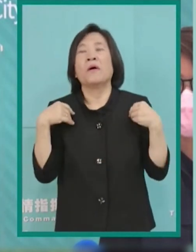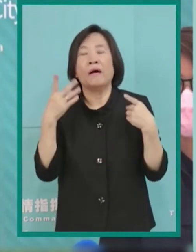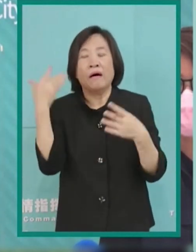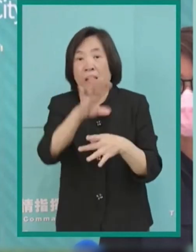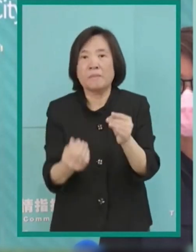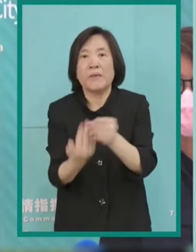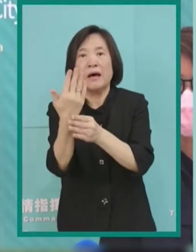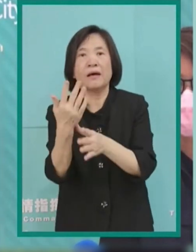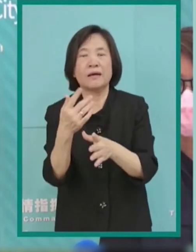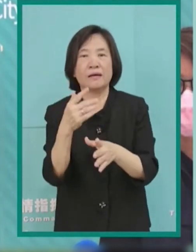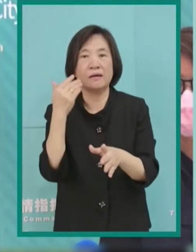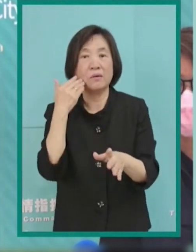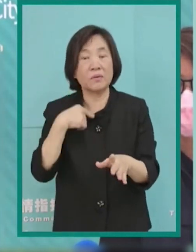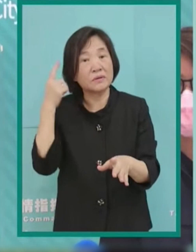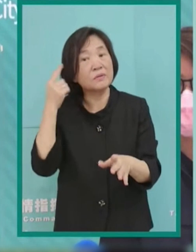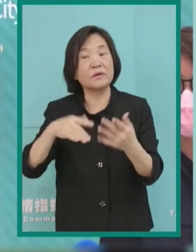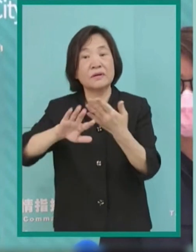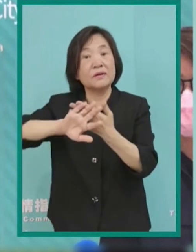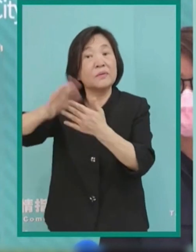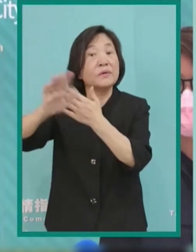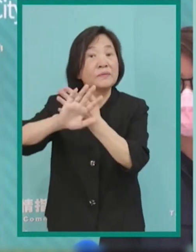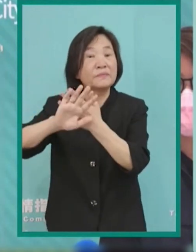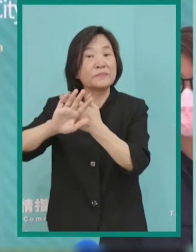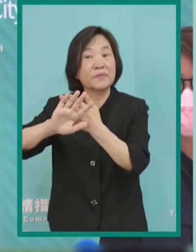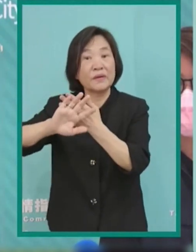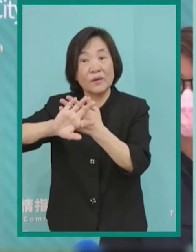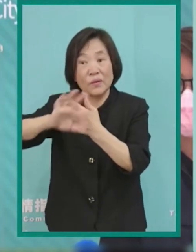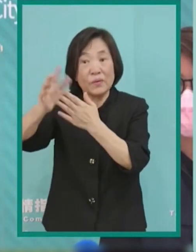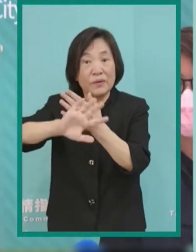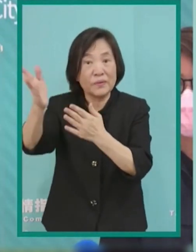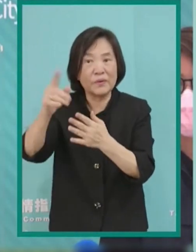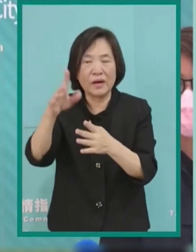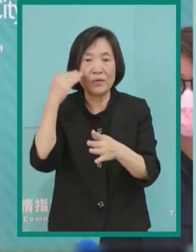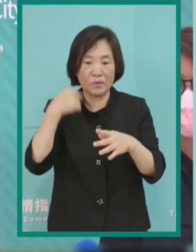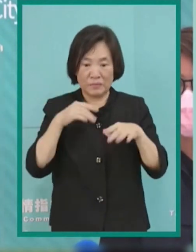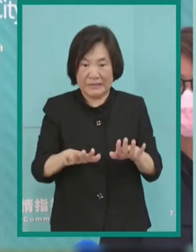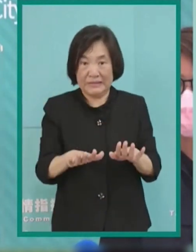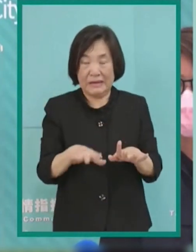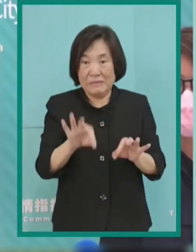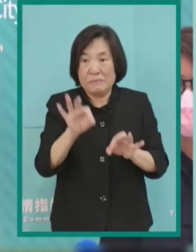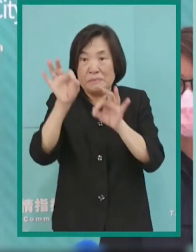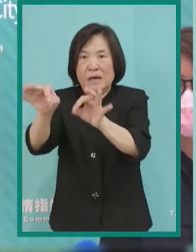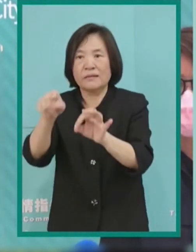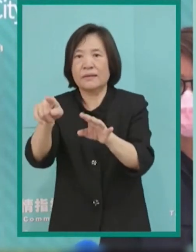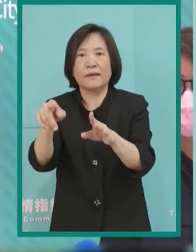其他国家好。如果其他国家在一年前遇到我们目前的局面，你知道，它永远会在这